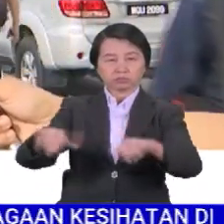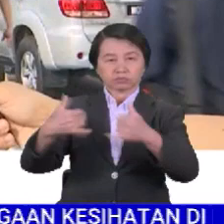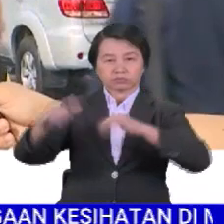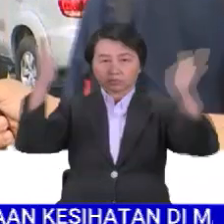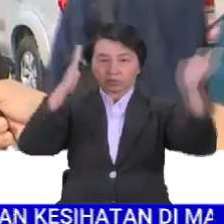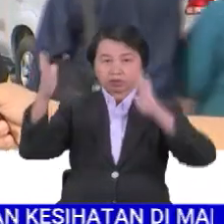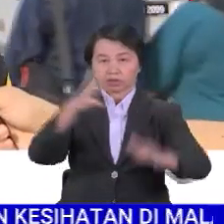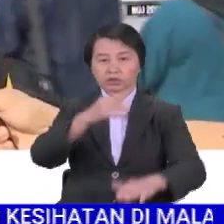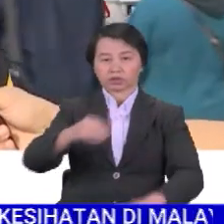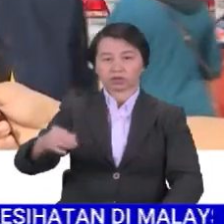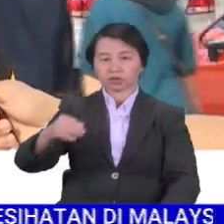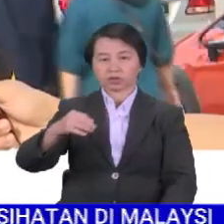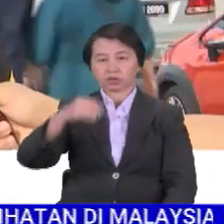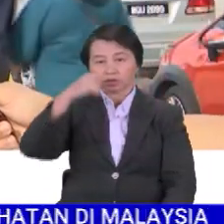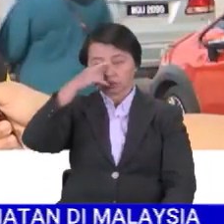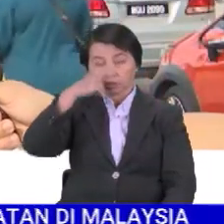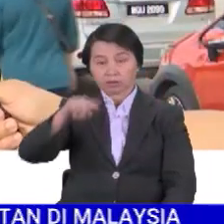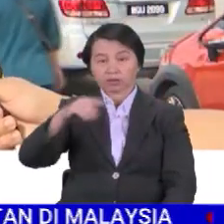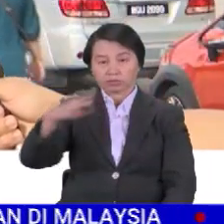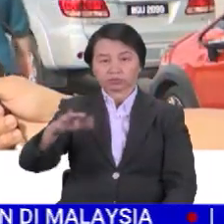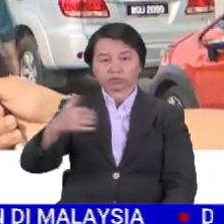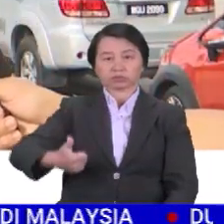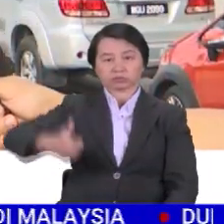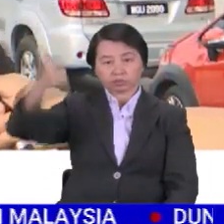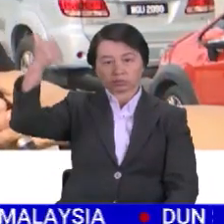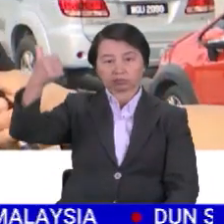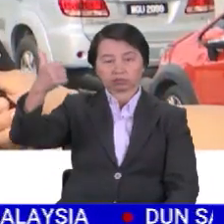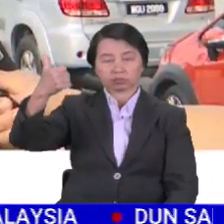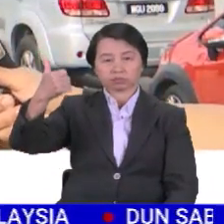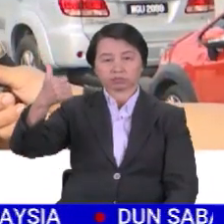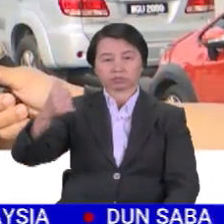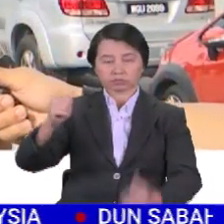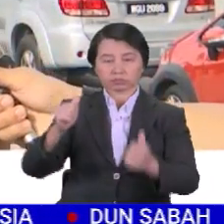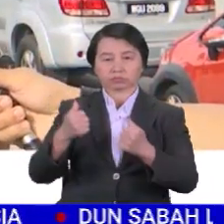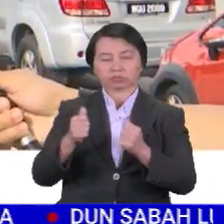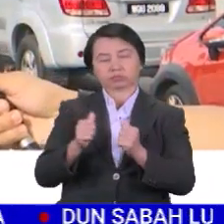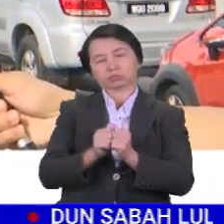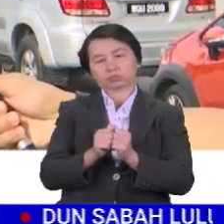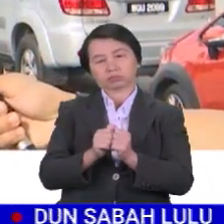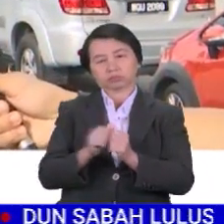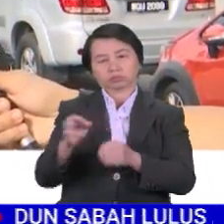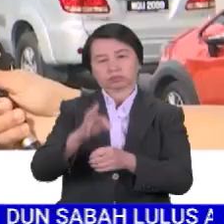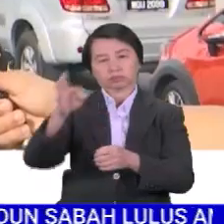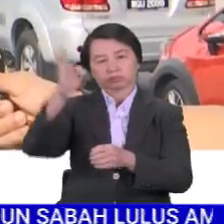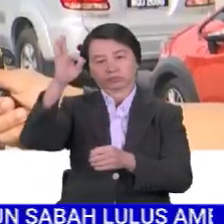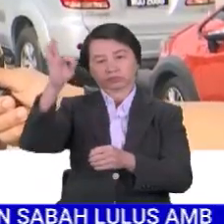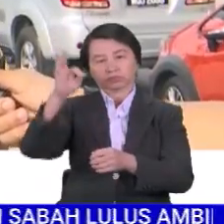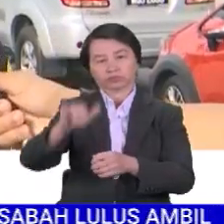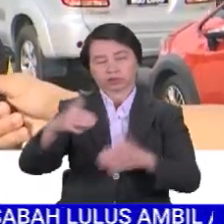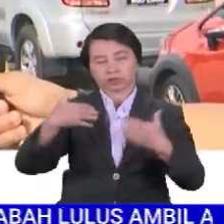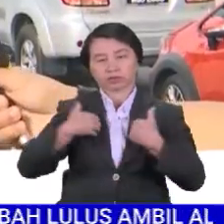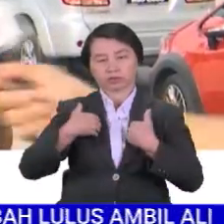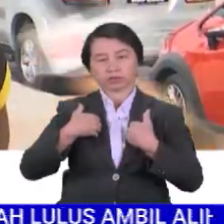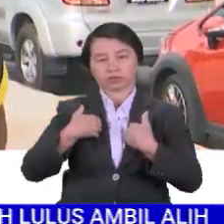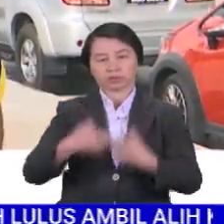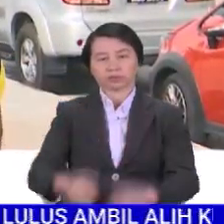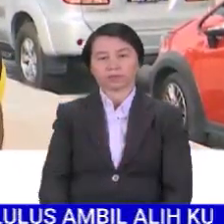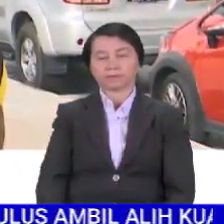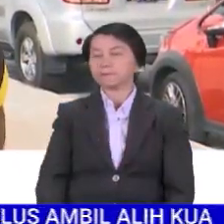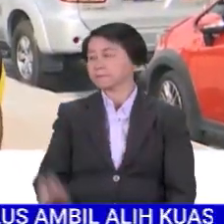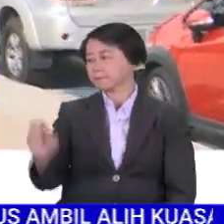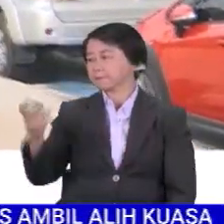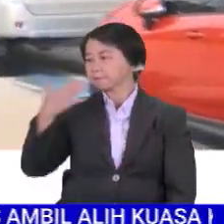Mesir dan juga w6 yang telah memenangi planet dengan semangat yang ada